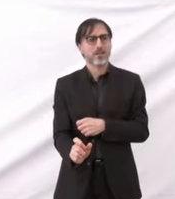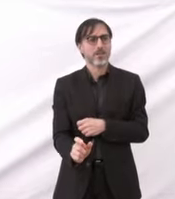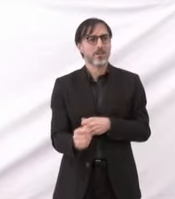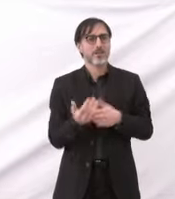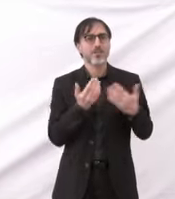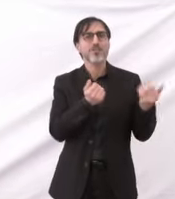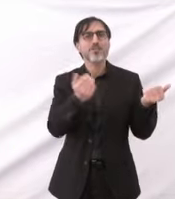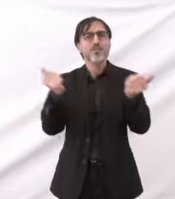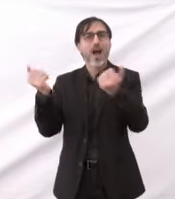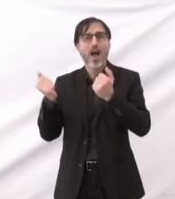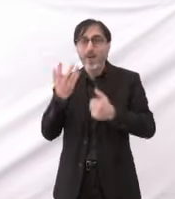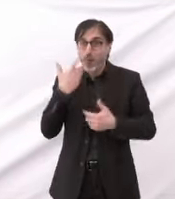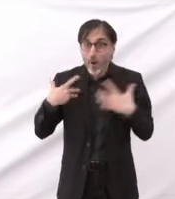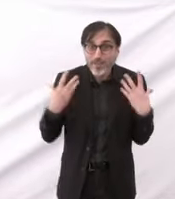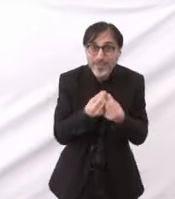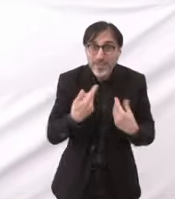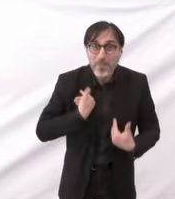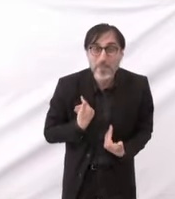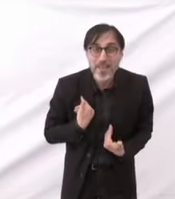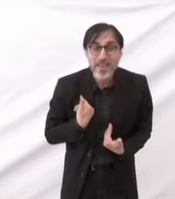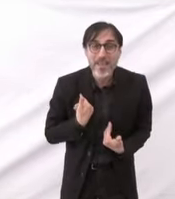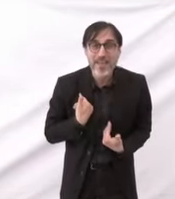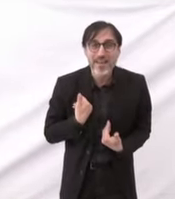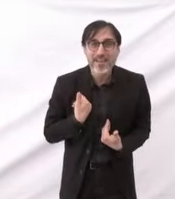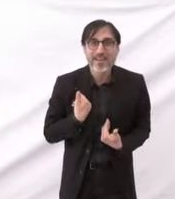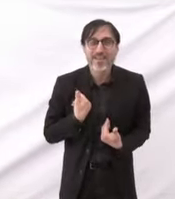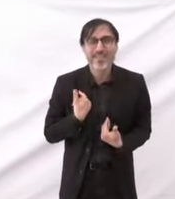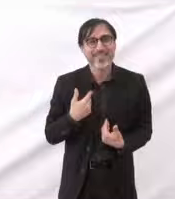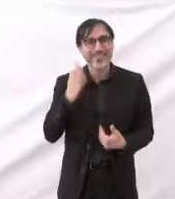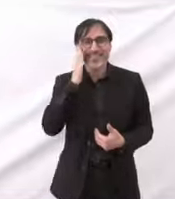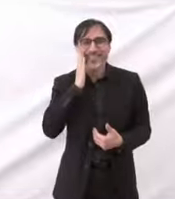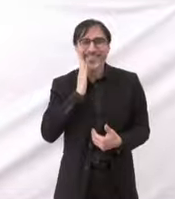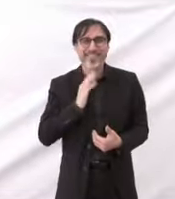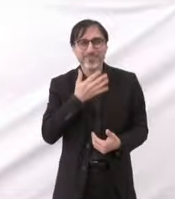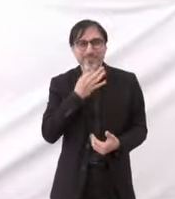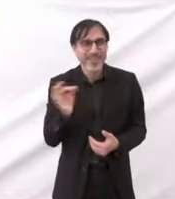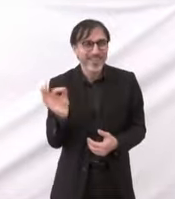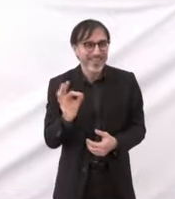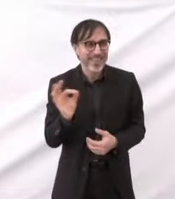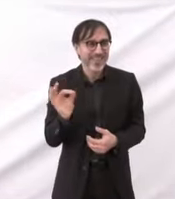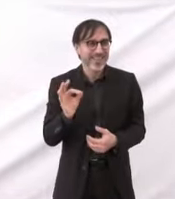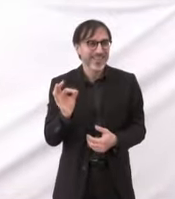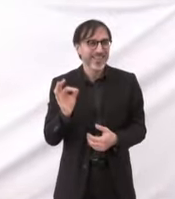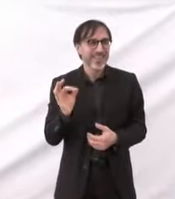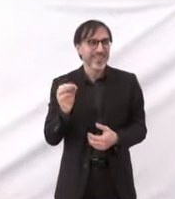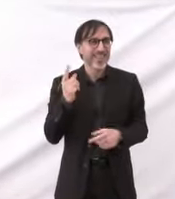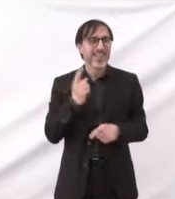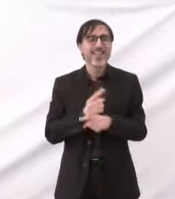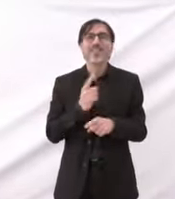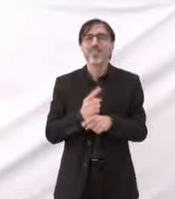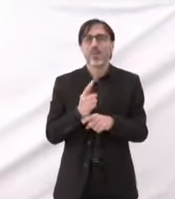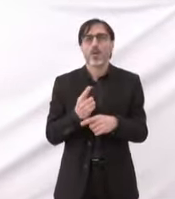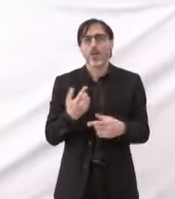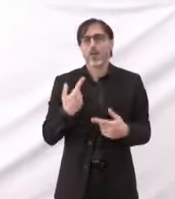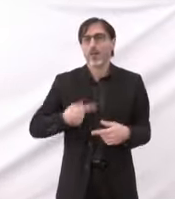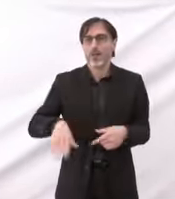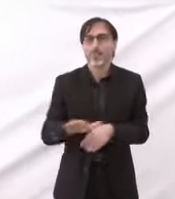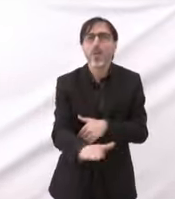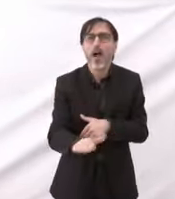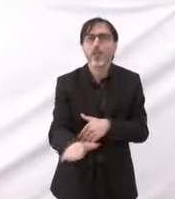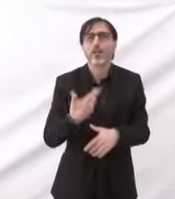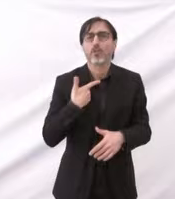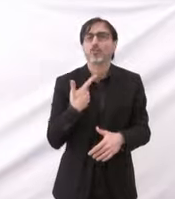Ciao, vuoi venire qui con me? Oh, che carina. Abbiamo una responsabilità adesso con la